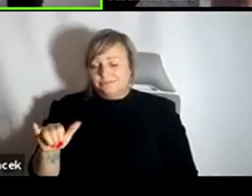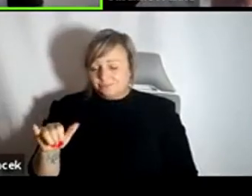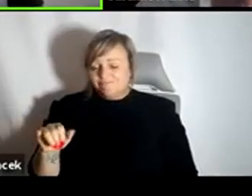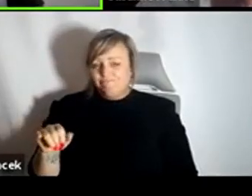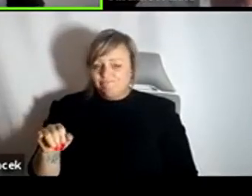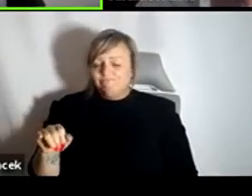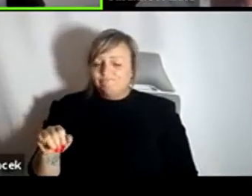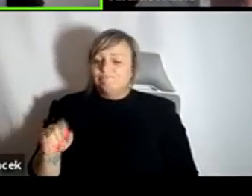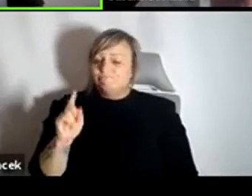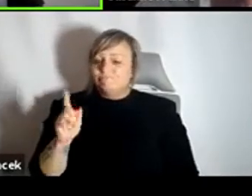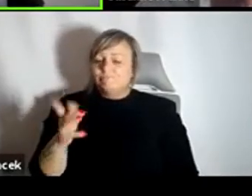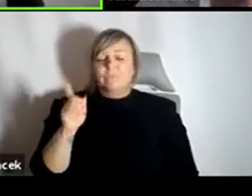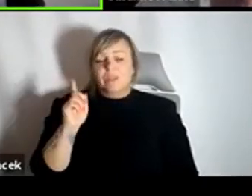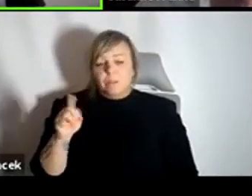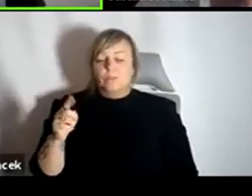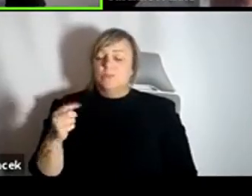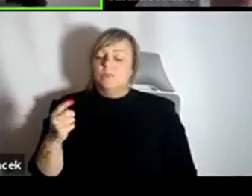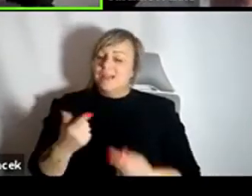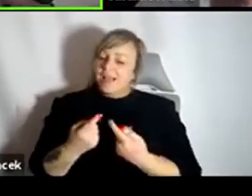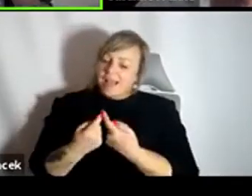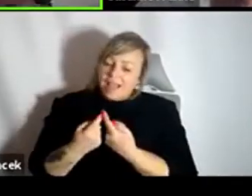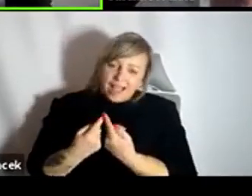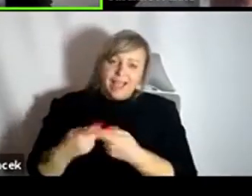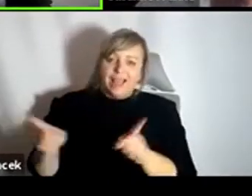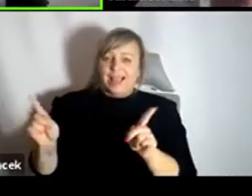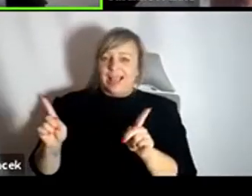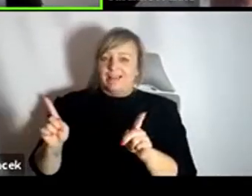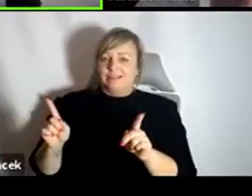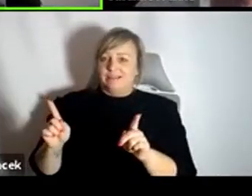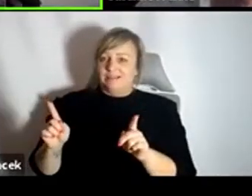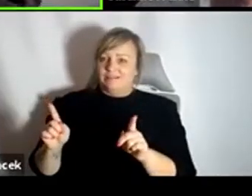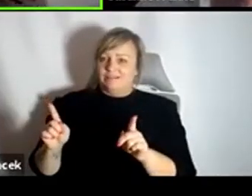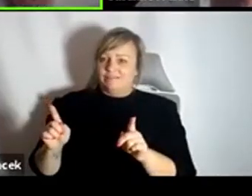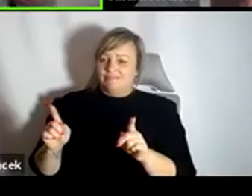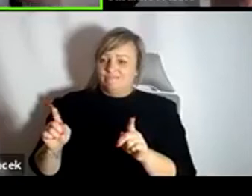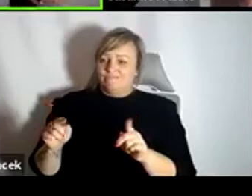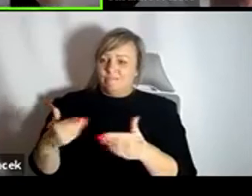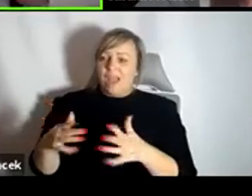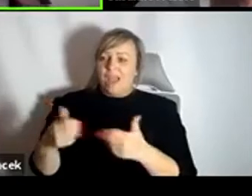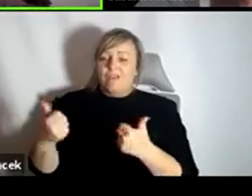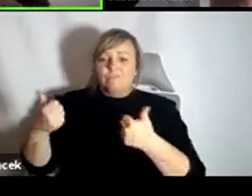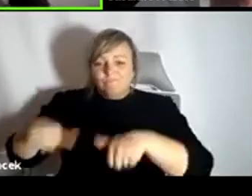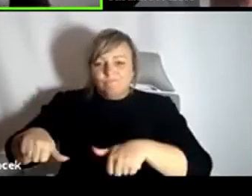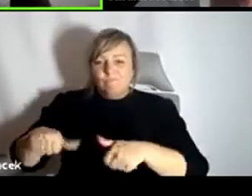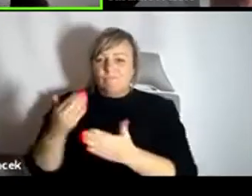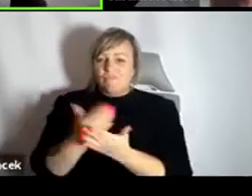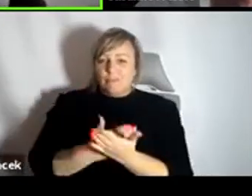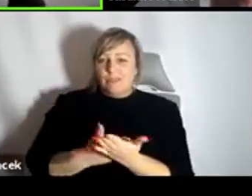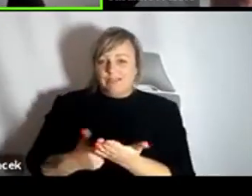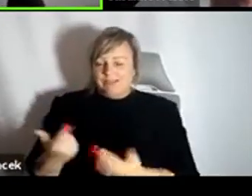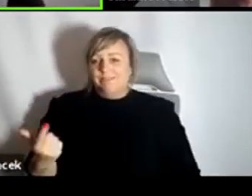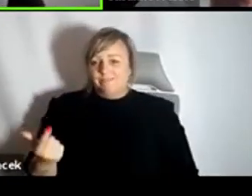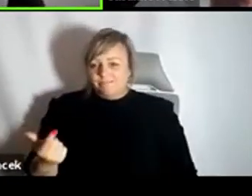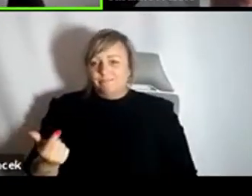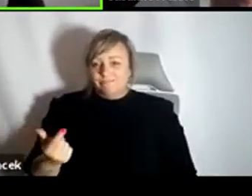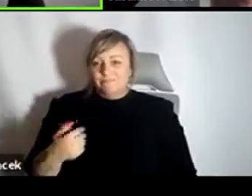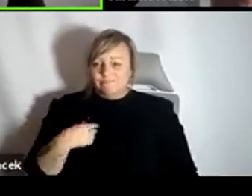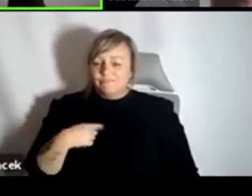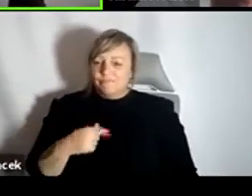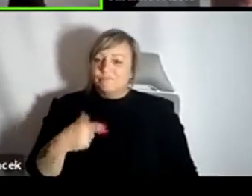ich, an einer anderen Stelle auch nochmal ansetzen muss, um größere Verbindlichkeiten herzustellen. Und an der Stelle würde ich so mal ein bisschen